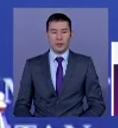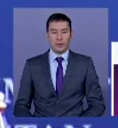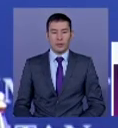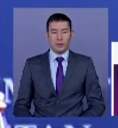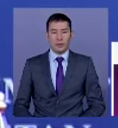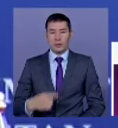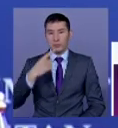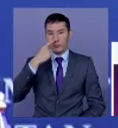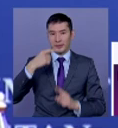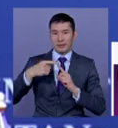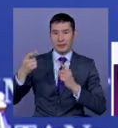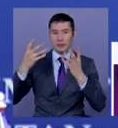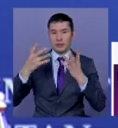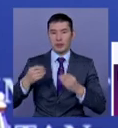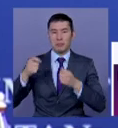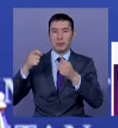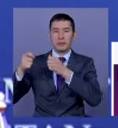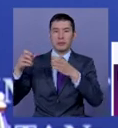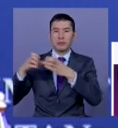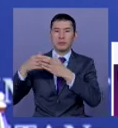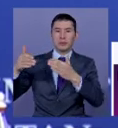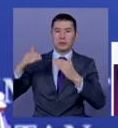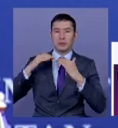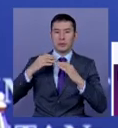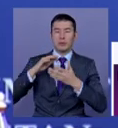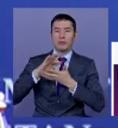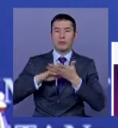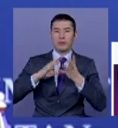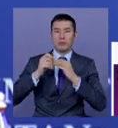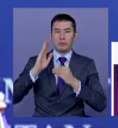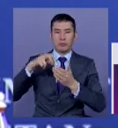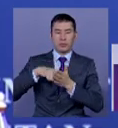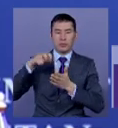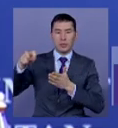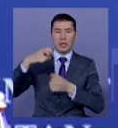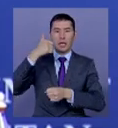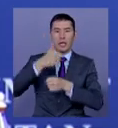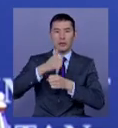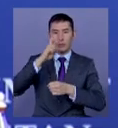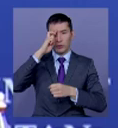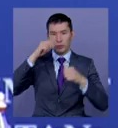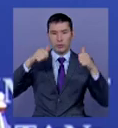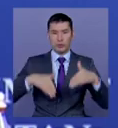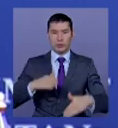Жақын күндері үкіметтің ұсыныстары президент әкімшілігіне тапсырылады. Бұдан соң мемлекет басшысы шешім шығарады.